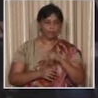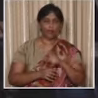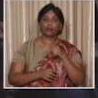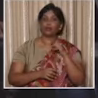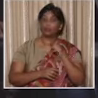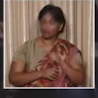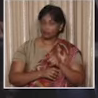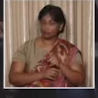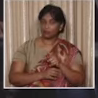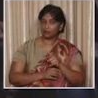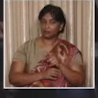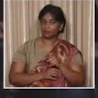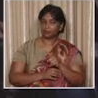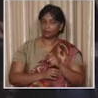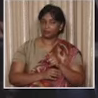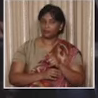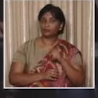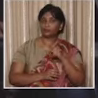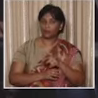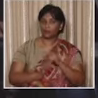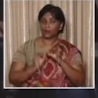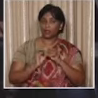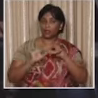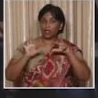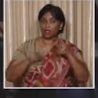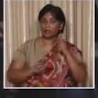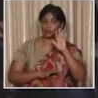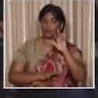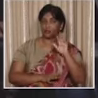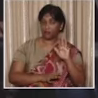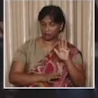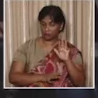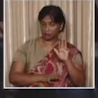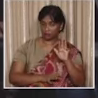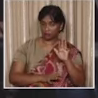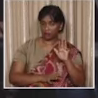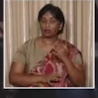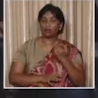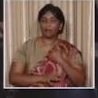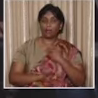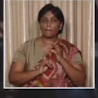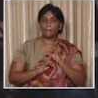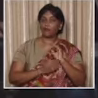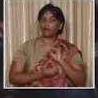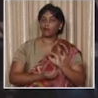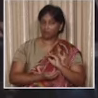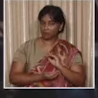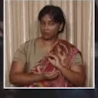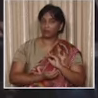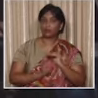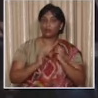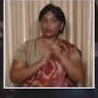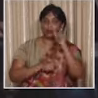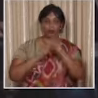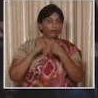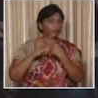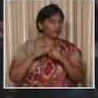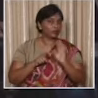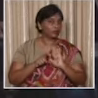කරනවා. ඒතර මේ 800 බිලියන 859 ගත්තොත් අපේ පුද්ගලිකංශේ සේවකයන්ට විතරක්